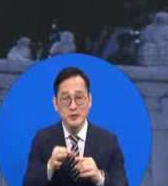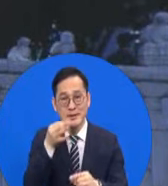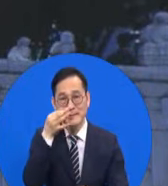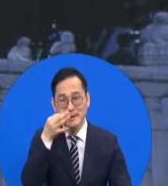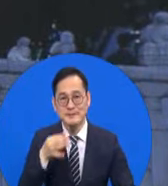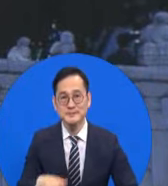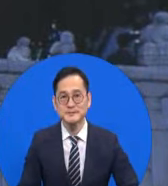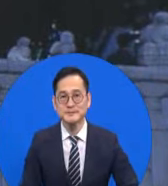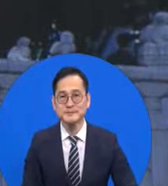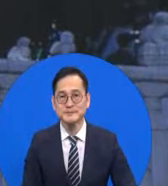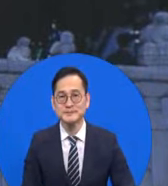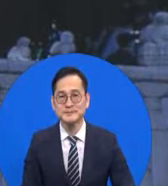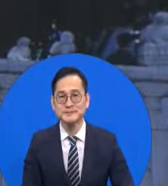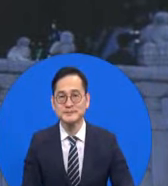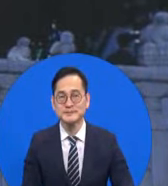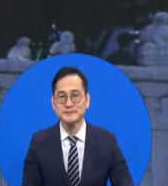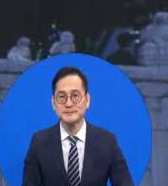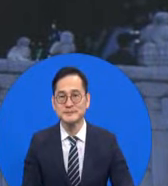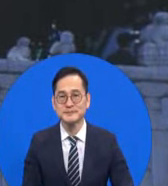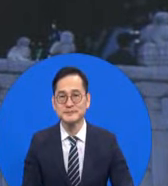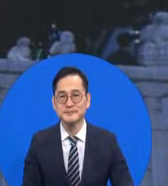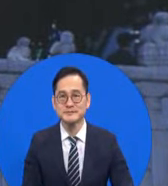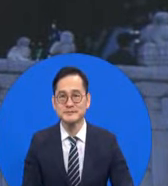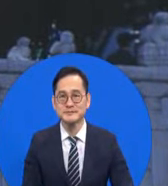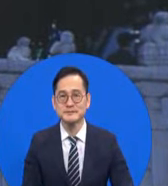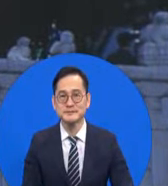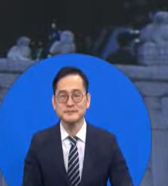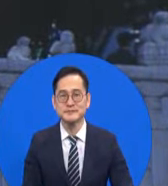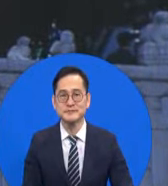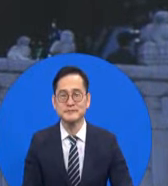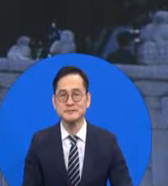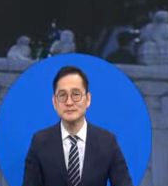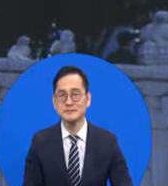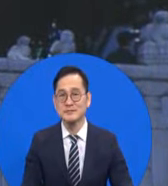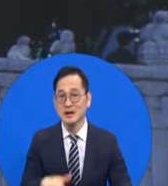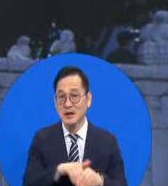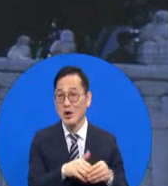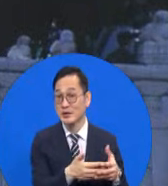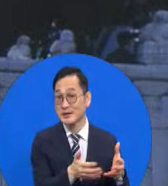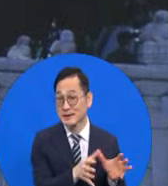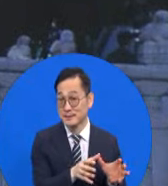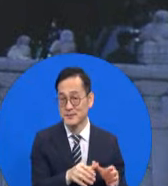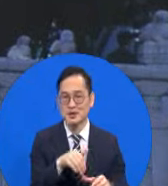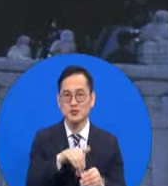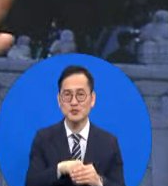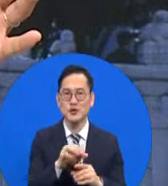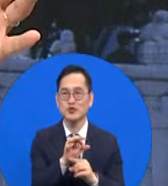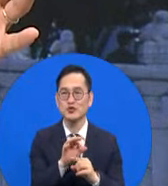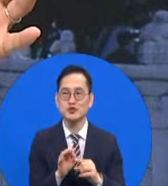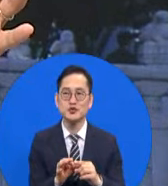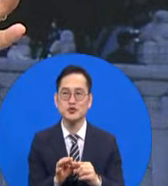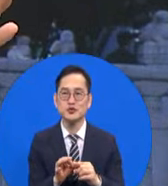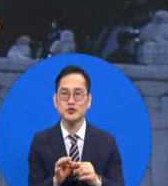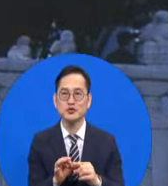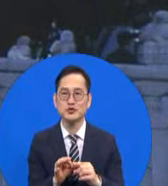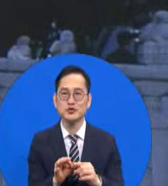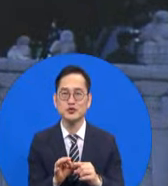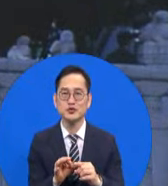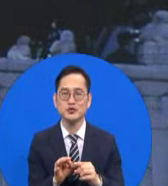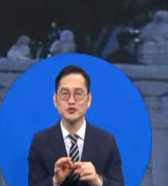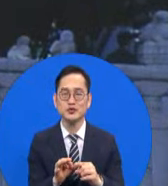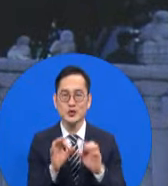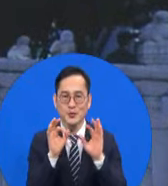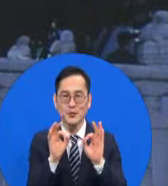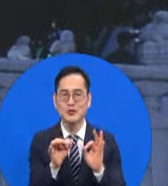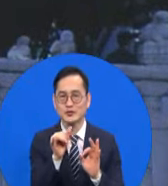저희 채널A 개표 방송을 위해서 선거팀이 이 투표율을 볼 수 있는 예쁜 화면도 준비했다고 합니다.